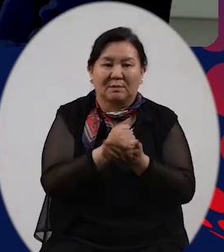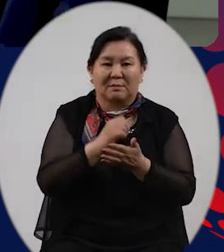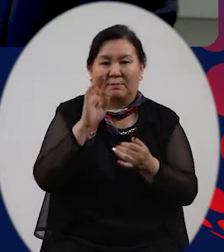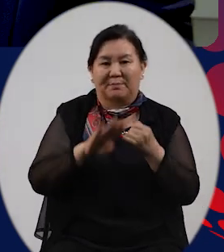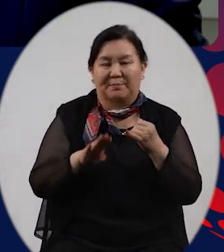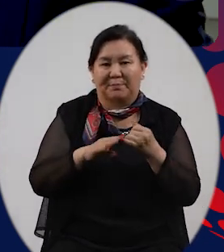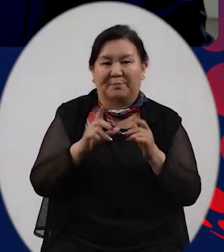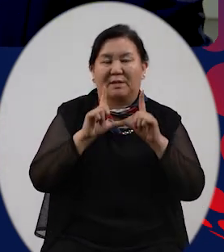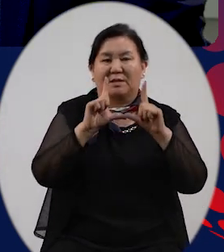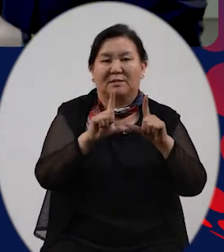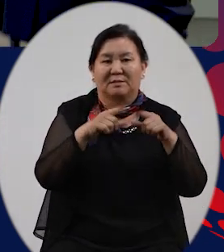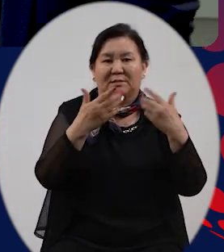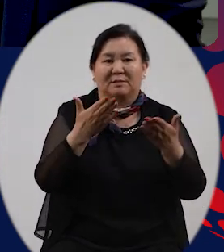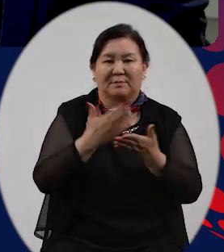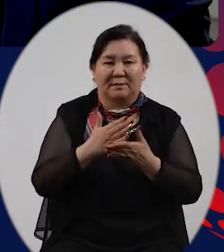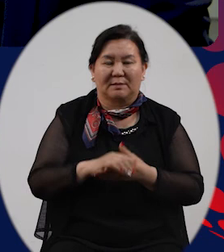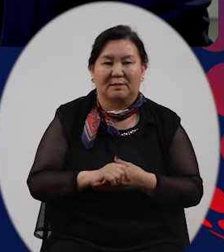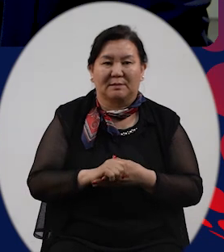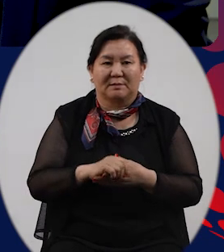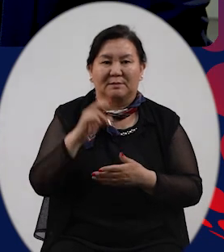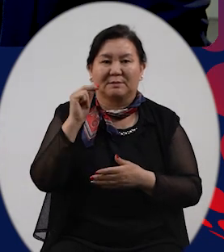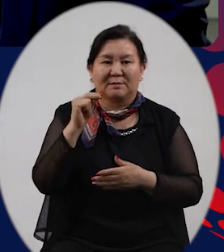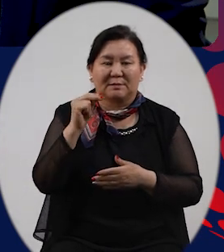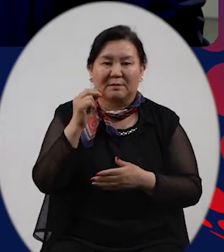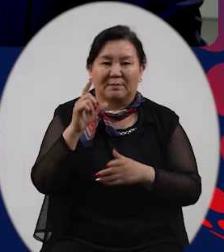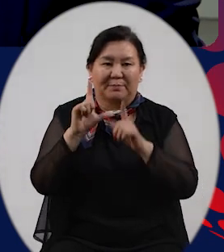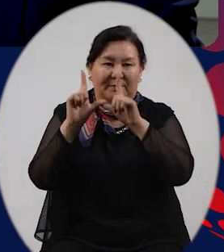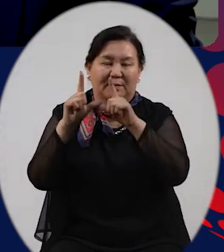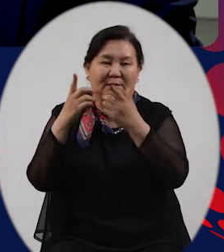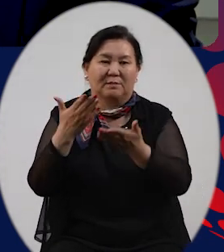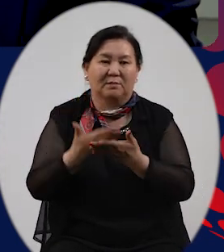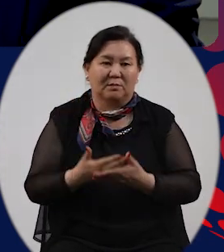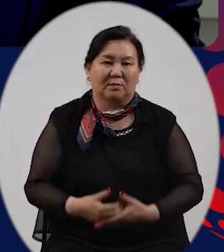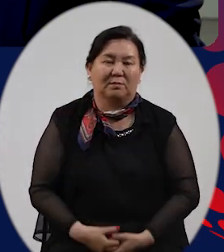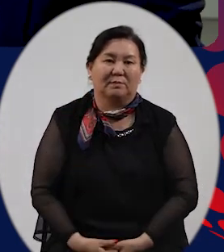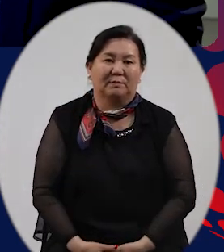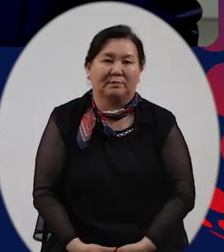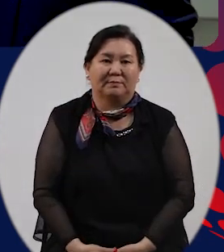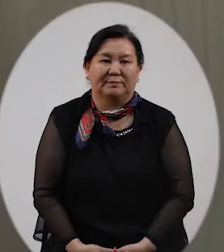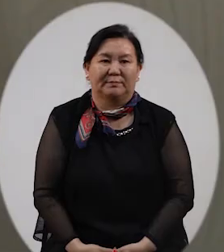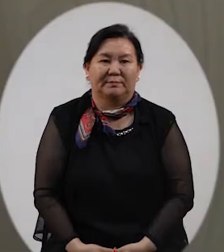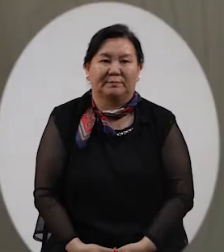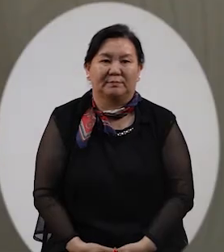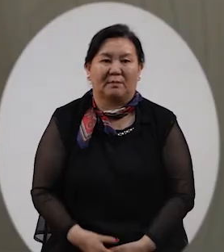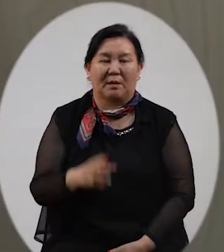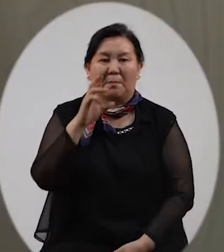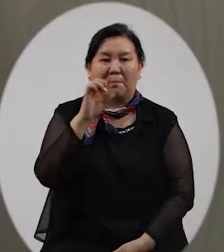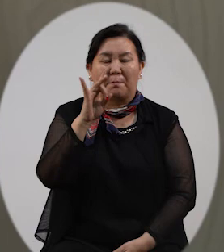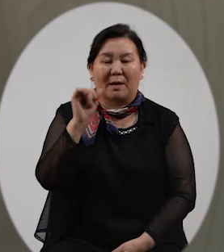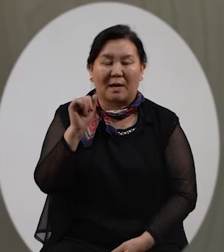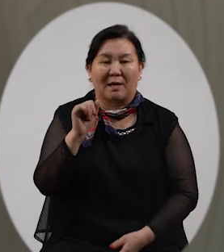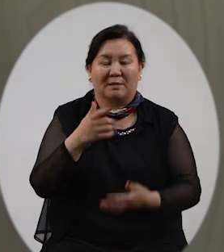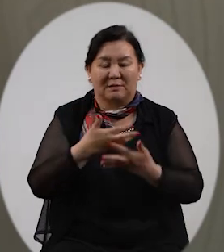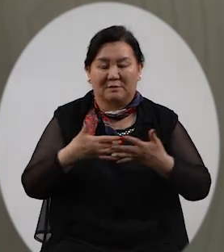ямар ч байсан гэрчилгээ олгохдох нэ, чанарын одоо гэрчилгээ олгохдох нэ гэж хэлээ ойлгож байна. Барааны чанарын гэрчилгээ